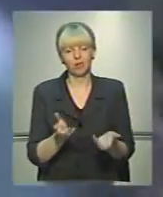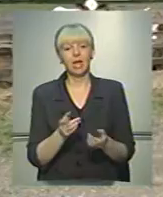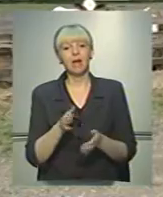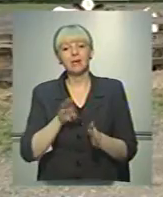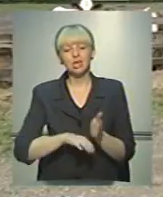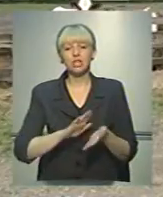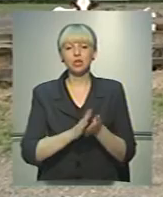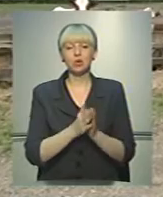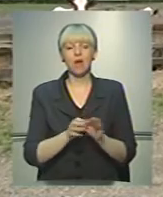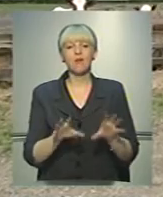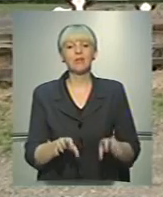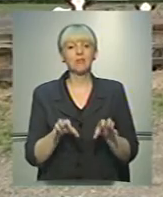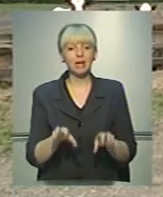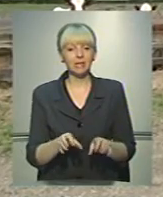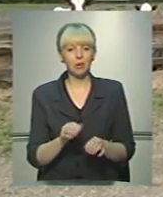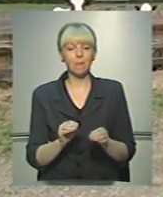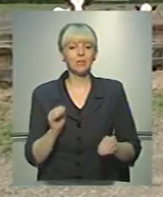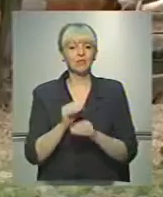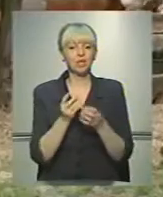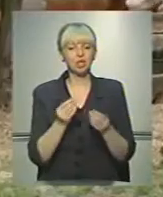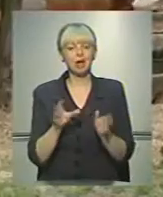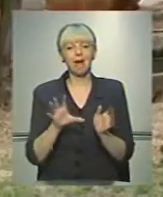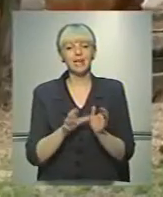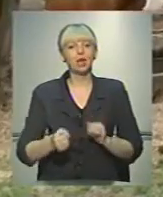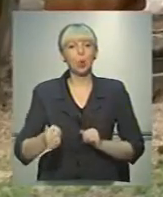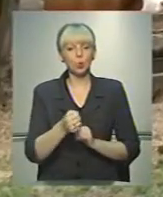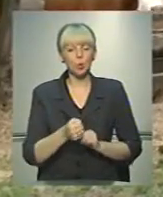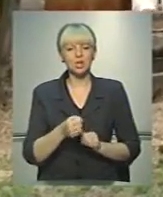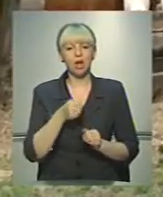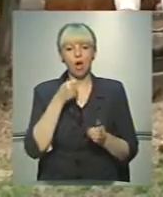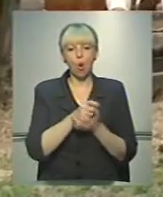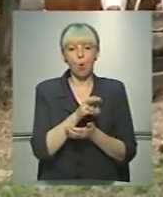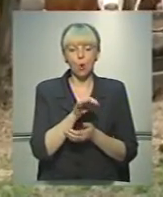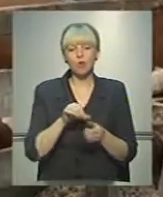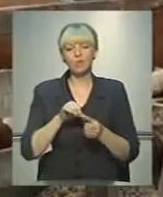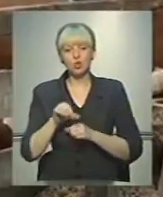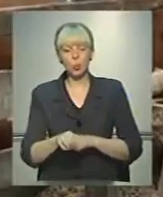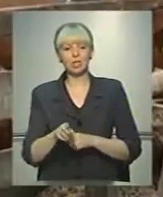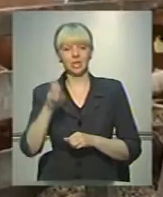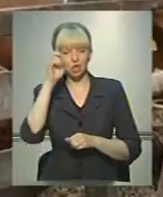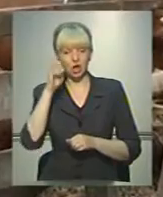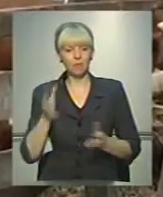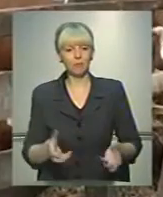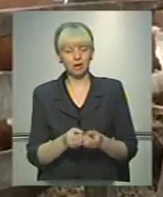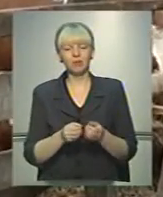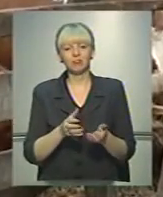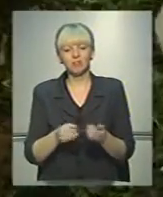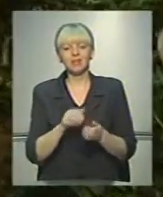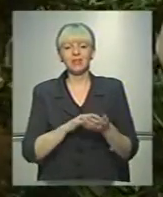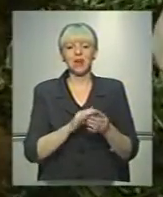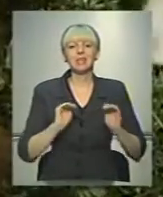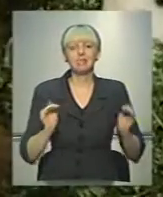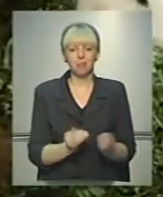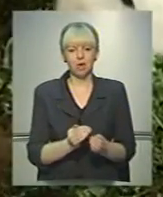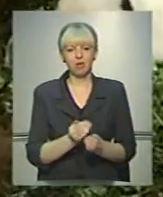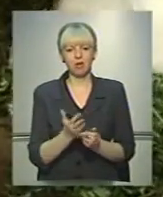гірша ситуація в тваринництві. Підвищення цін на енергоносії, корми, відсутність державної підтримки спонукає селян зменшувати